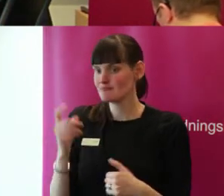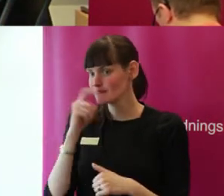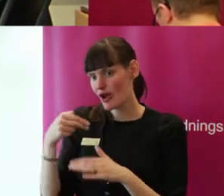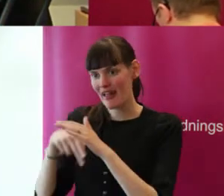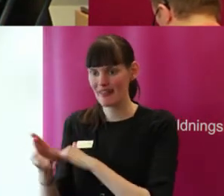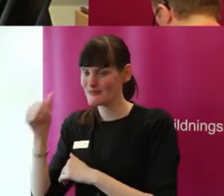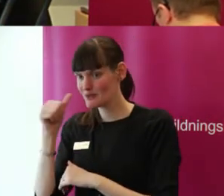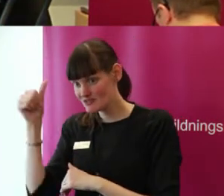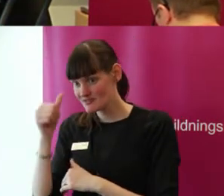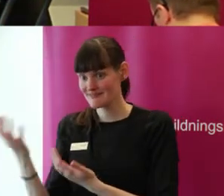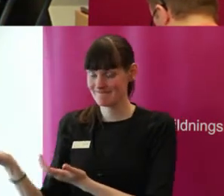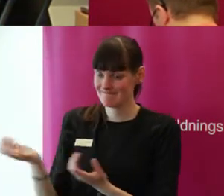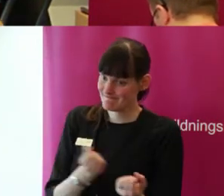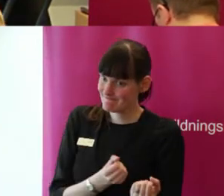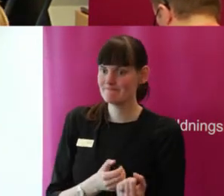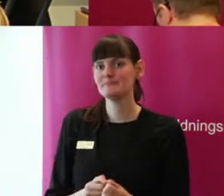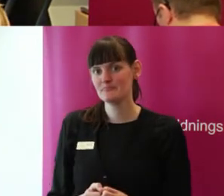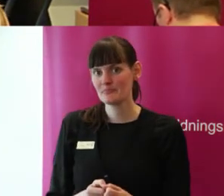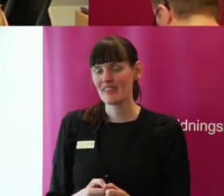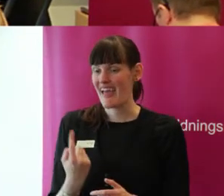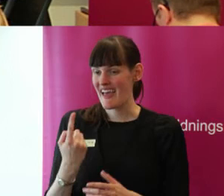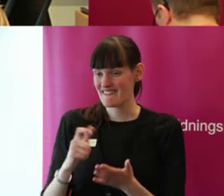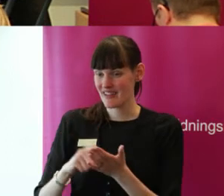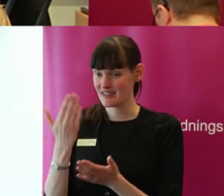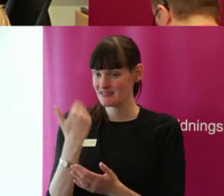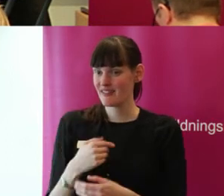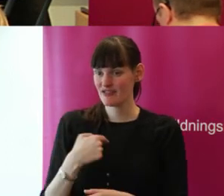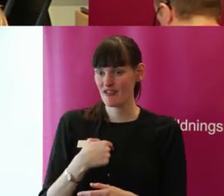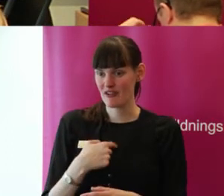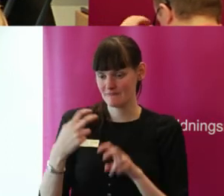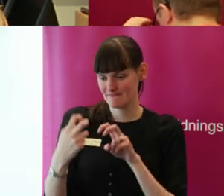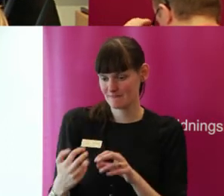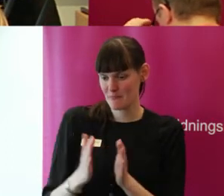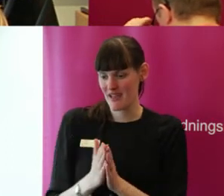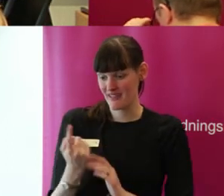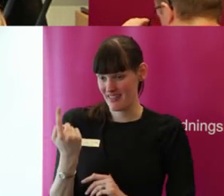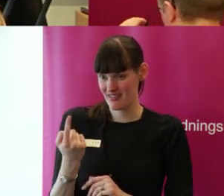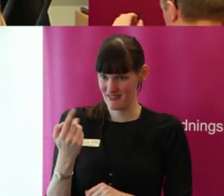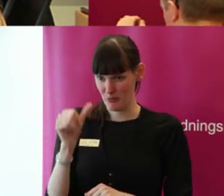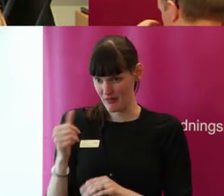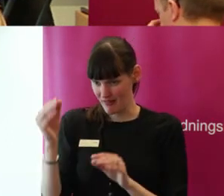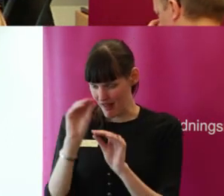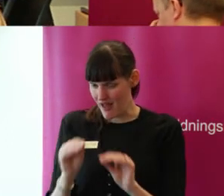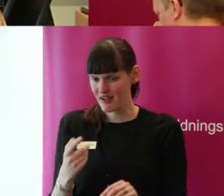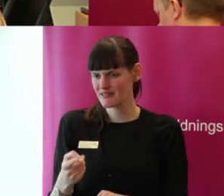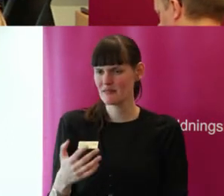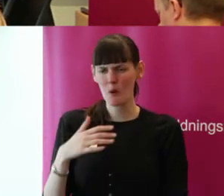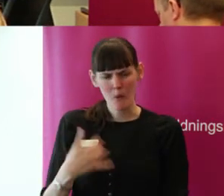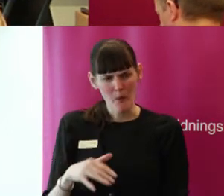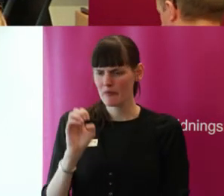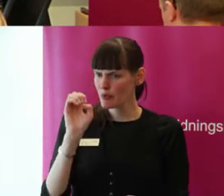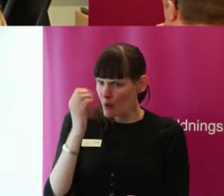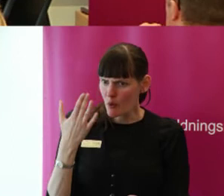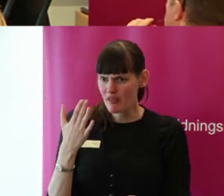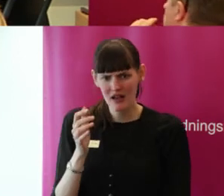gymnasiet längre. För någon vecka sedan satt jag med en av dessa gymnasielärare. De är jätteduktiga. De går in med fullt engagemang och